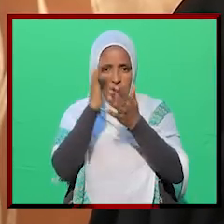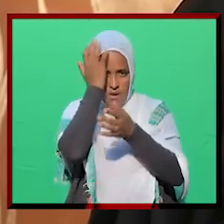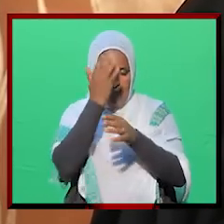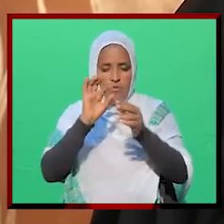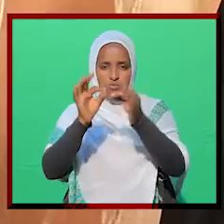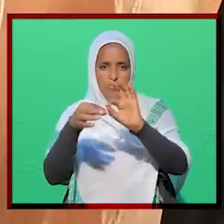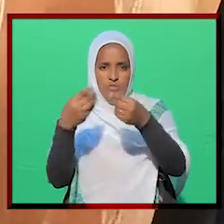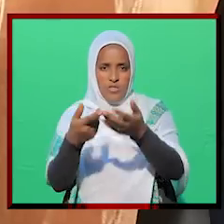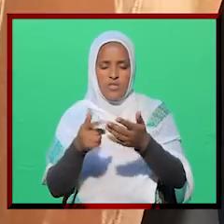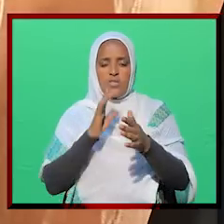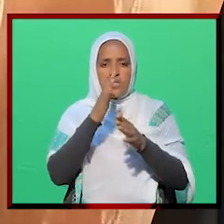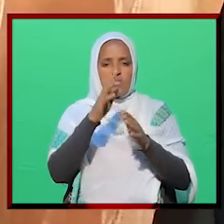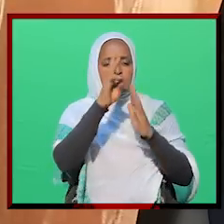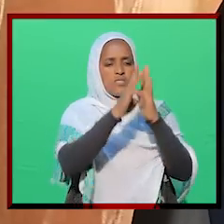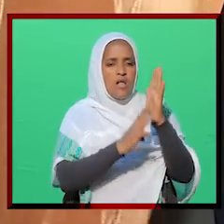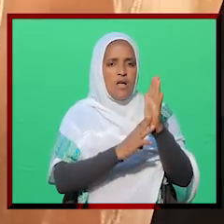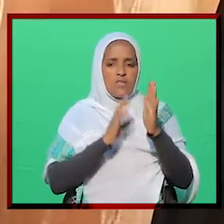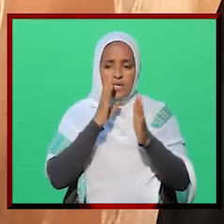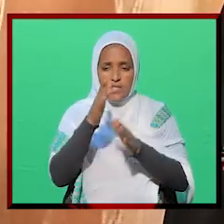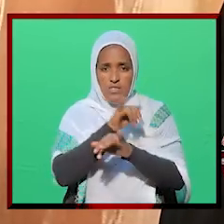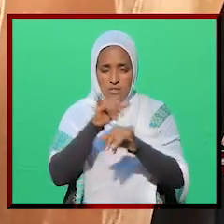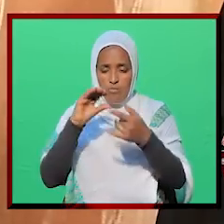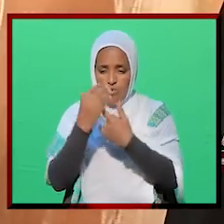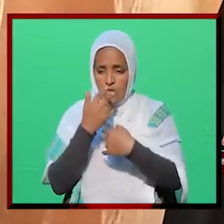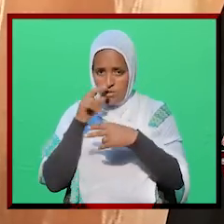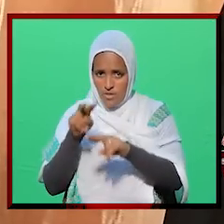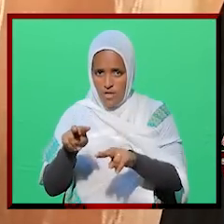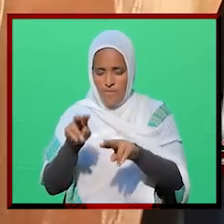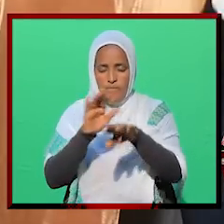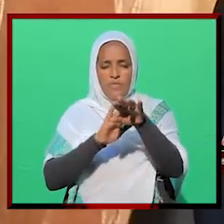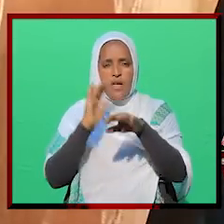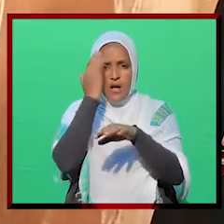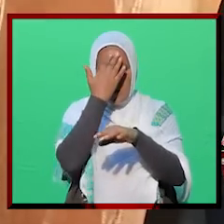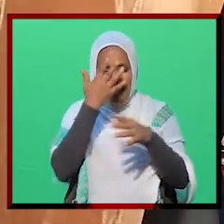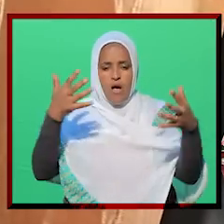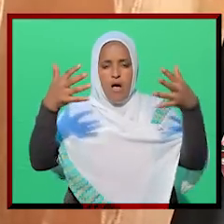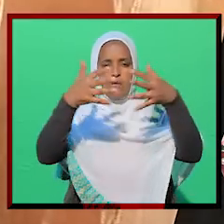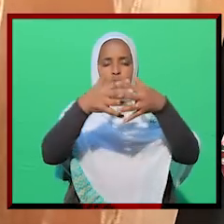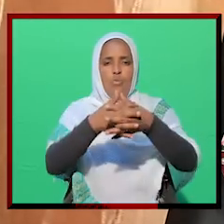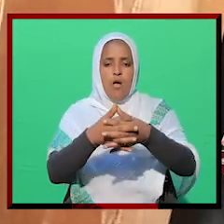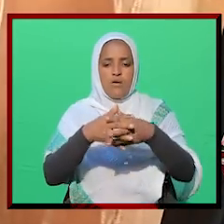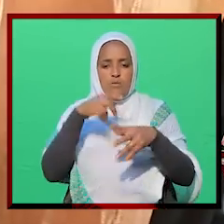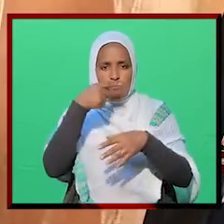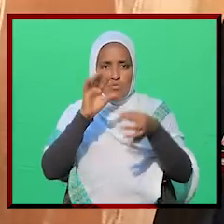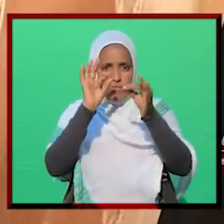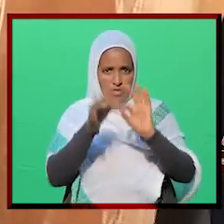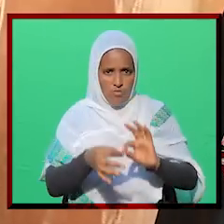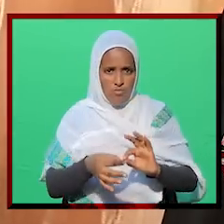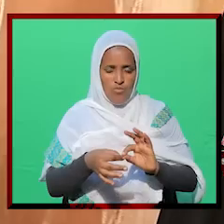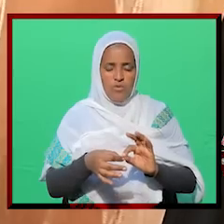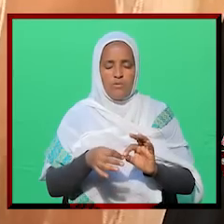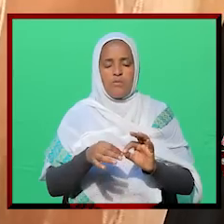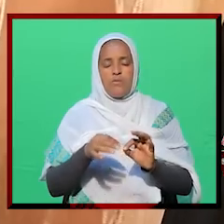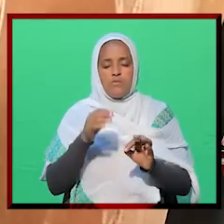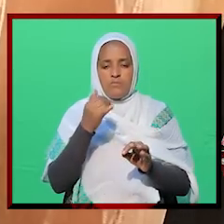ይሰጠናል። ይሄ አንድ መቀበል ከባህለ ግዕዝ ከስርዓተ ግዕዝ አንጻር ሲታይ ተቀባን አዋሃደ ተዋሃደ ብሎ